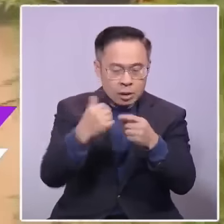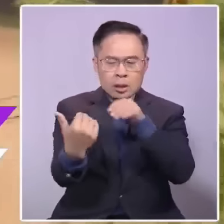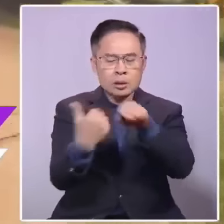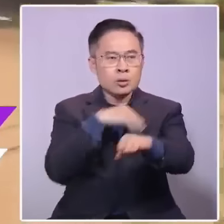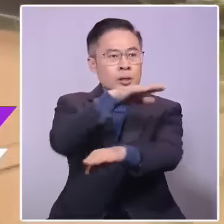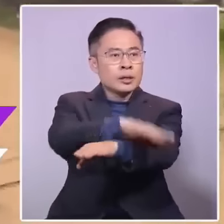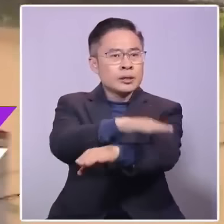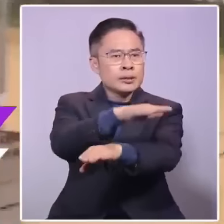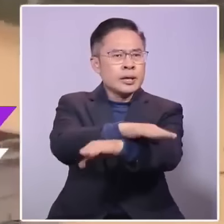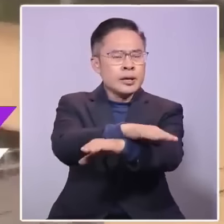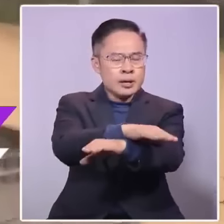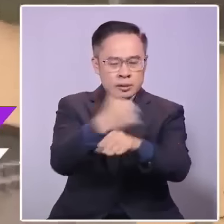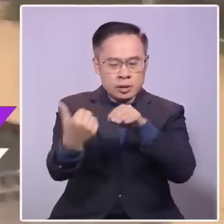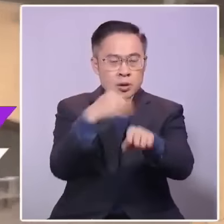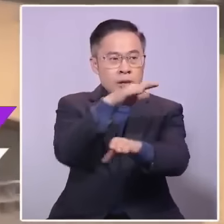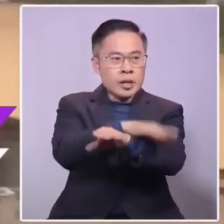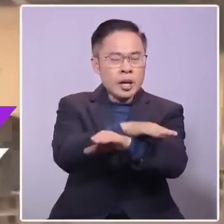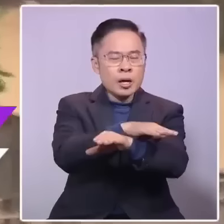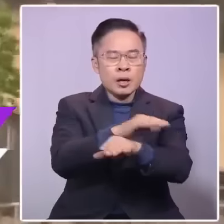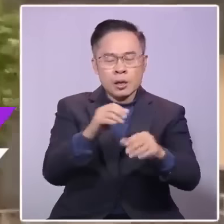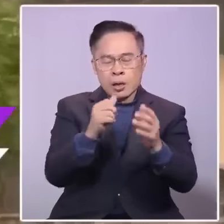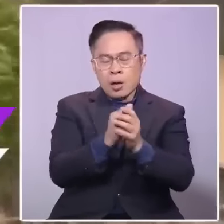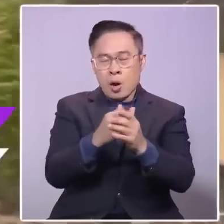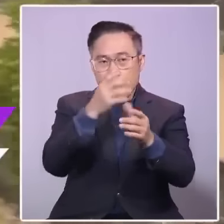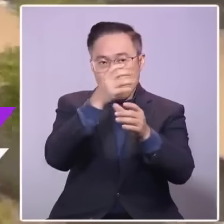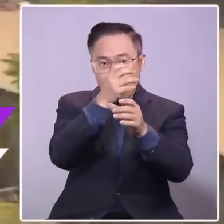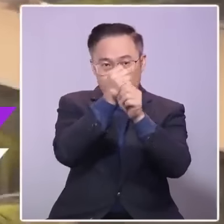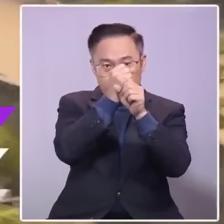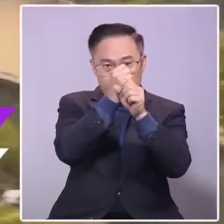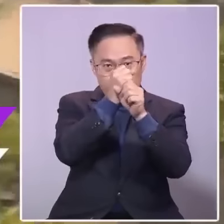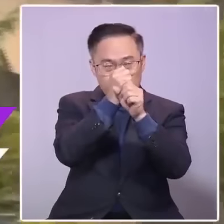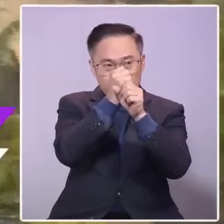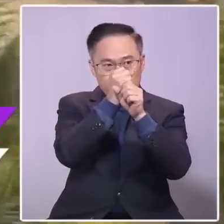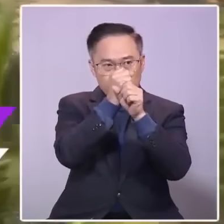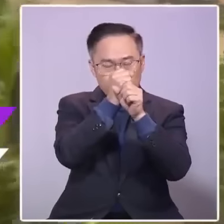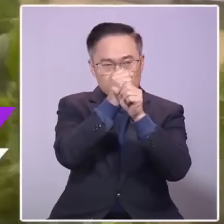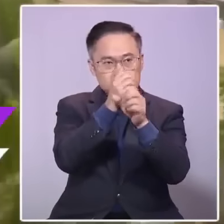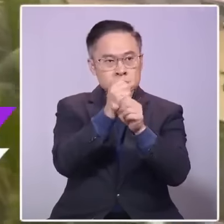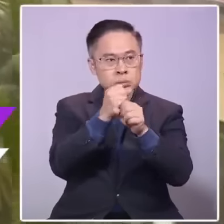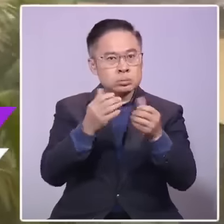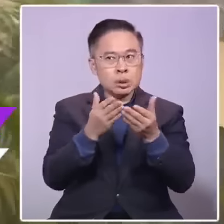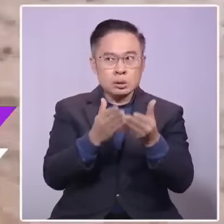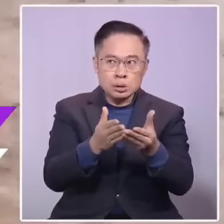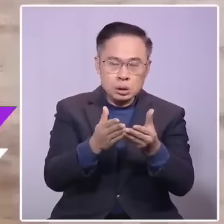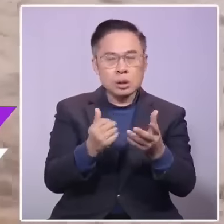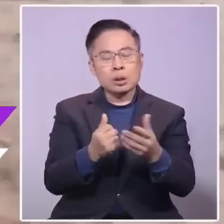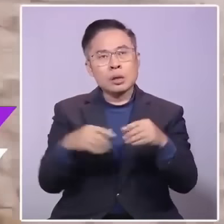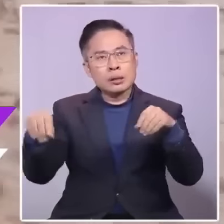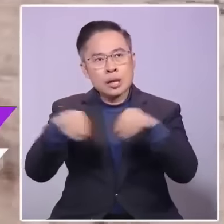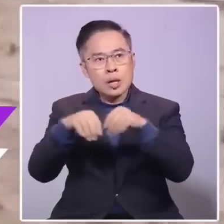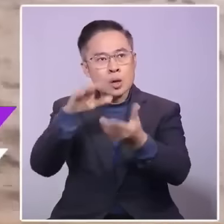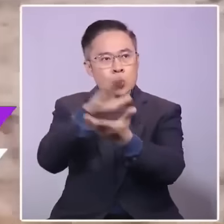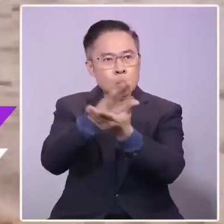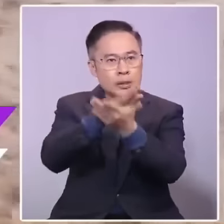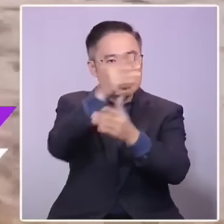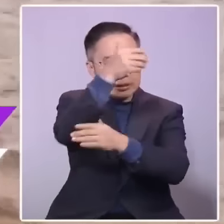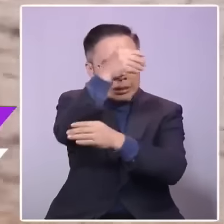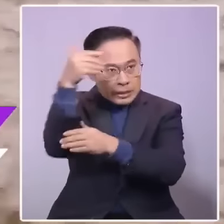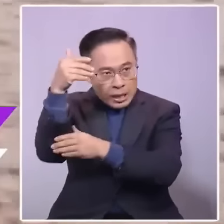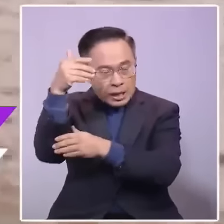สาวรีย์ท่าเรือบ้านเกาะแก้วหน้าโรงเรียนมุสลิมถนนหลังโรงเรียนนานาชาตินาเกาะกระทู้โห